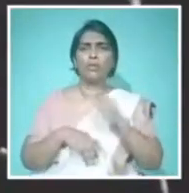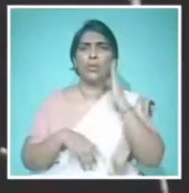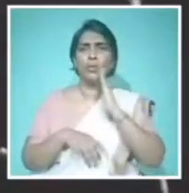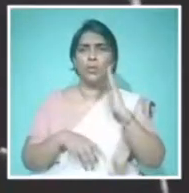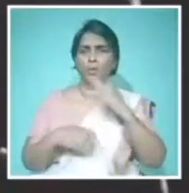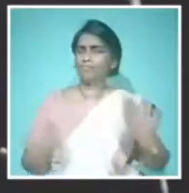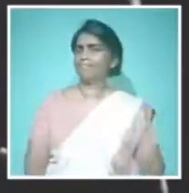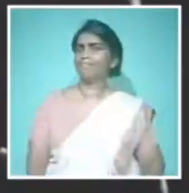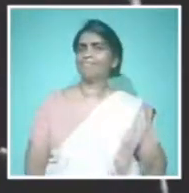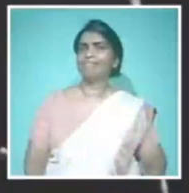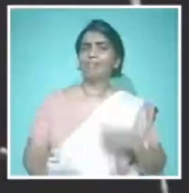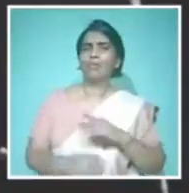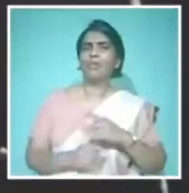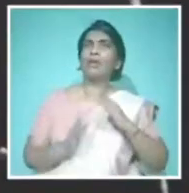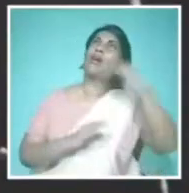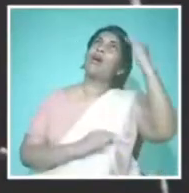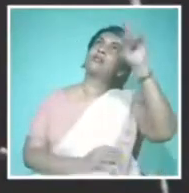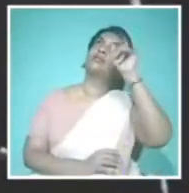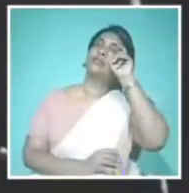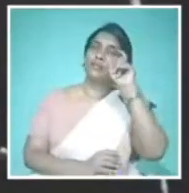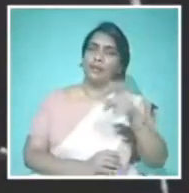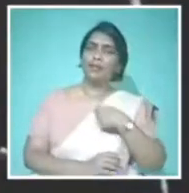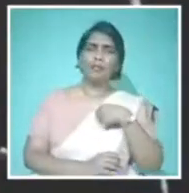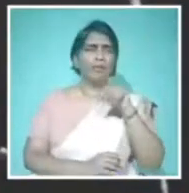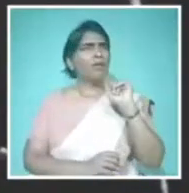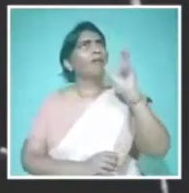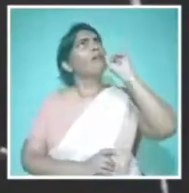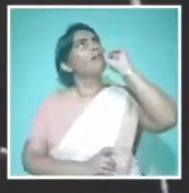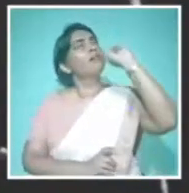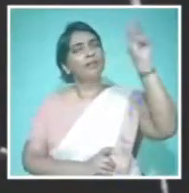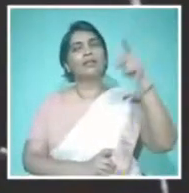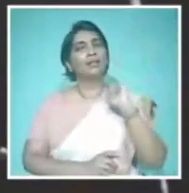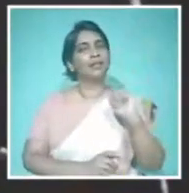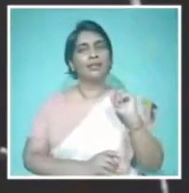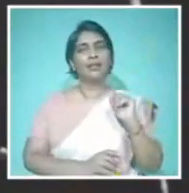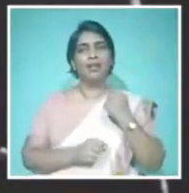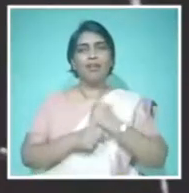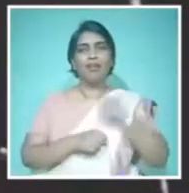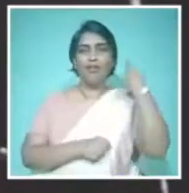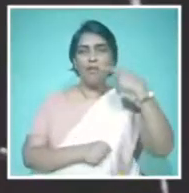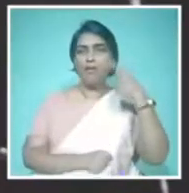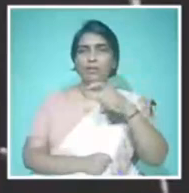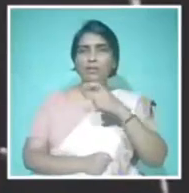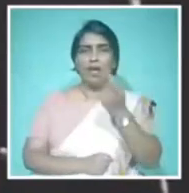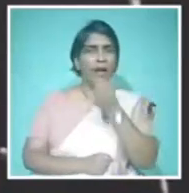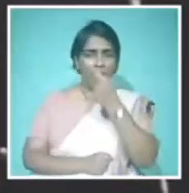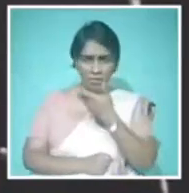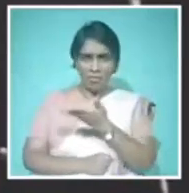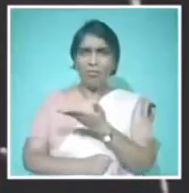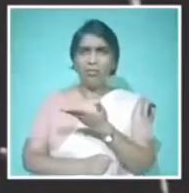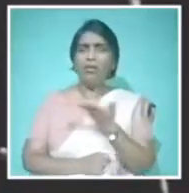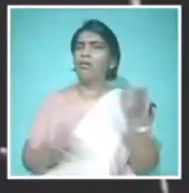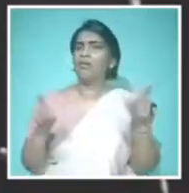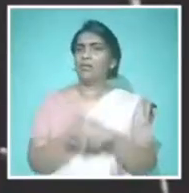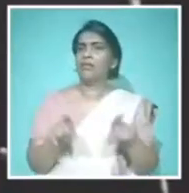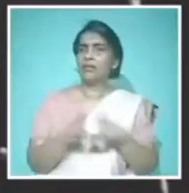මේ කොටකලිසමක් ගහගෙන ආසදියා බලන් ඉන්නවා ඒතර මං කල්පනා කරා ඇයි මේ මිනිහා එහෙම බලන් ඉන්නේ ඇයි ගෝස්පේ ගෝල් පේස් එකේ කඩල කොටක් කන්නද ඉතින් ඒ